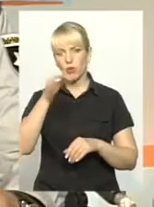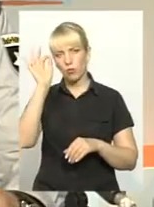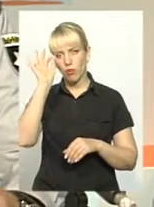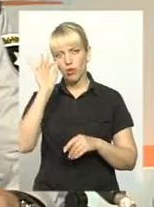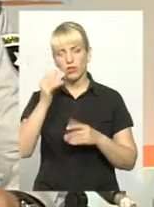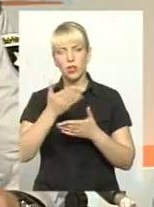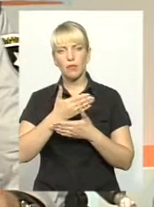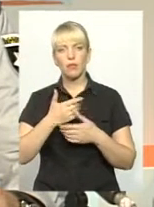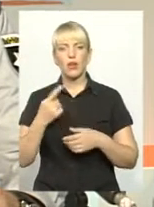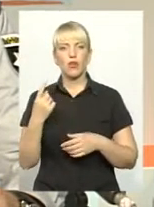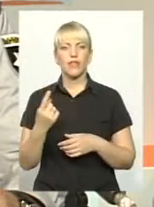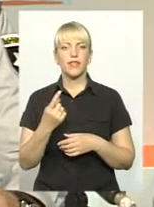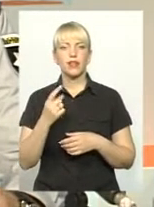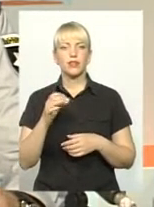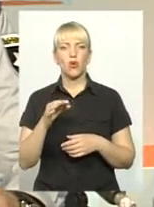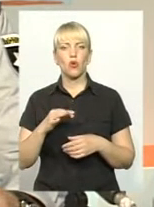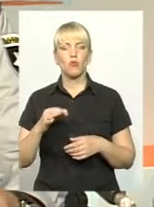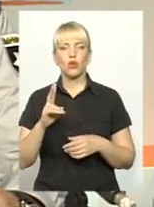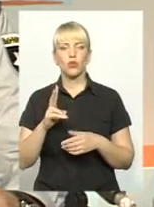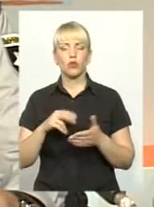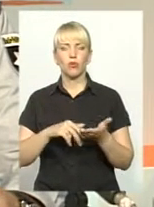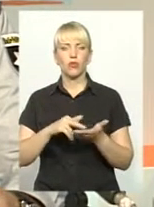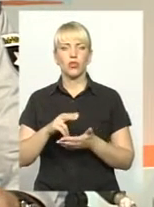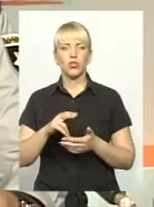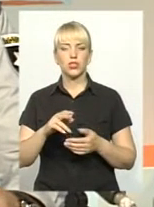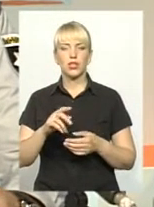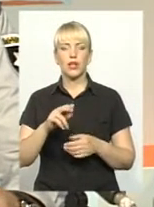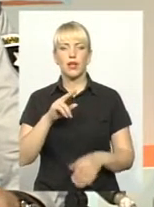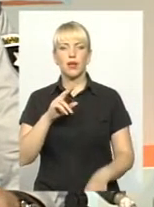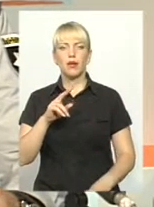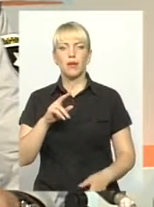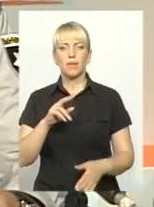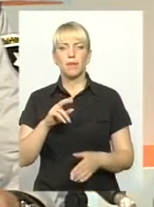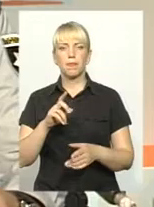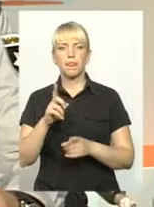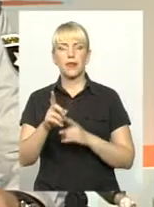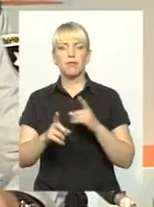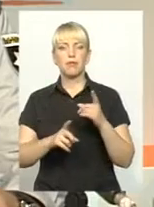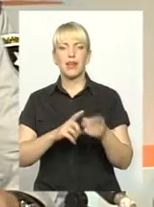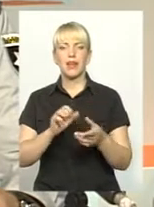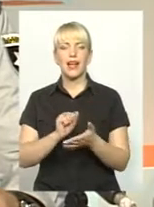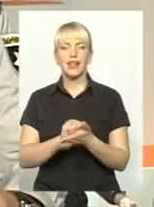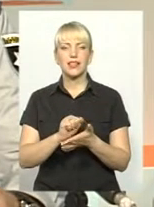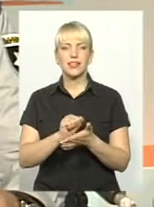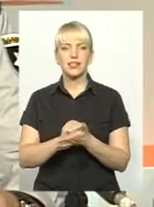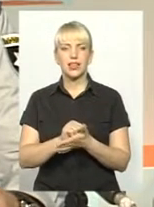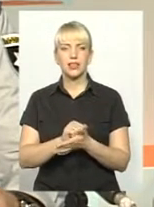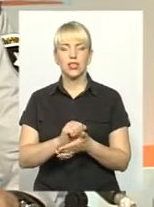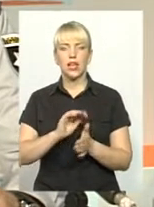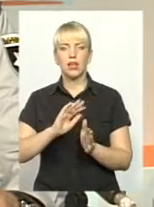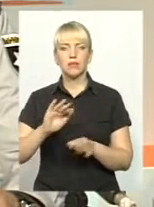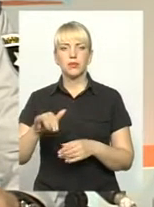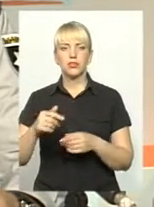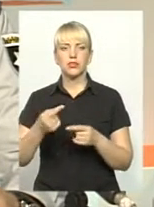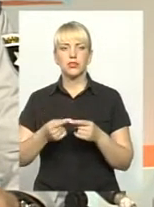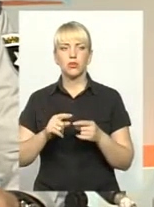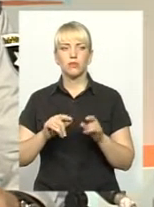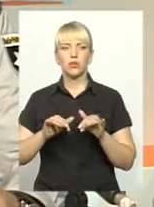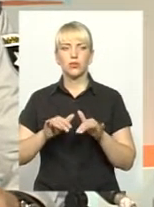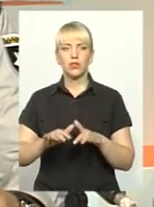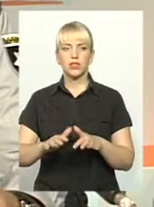областей, які пройшли процес переатестації. Всі пам'ятають цей процес переатестації. Після процесу